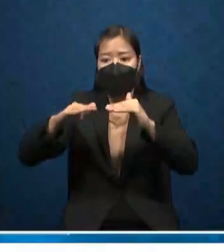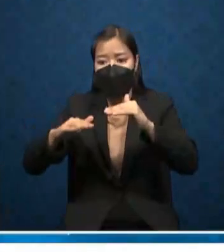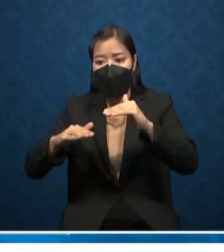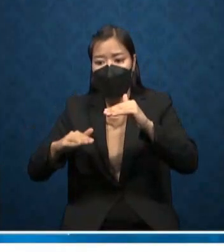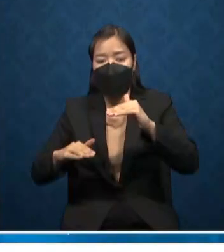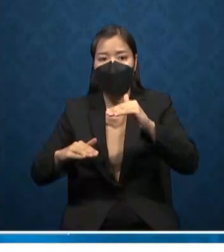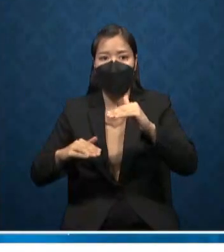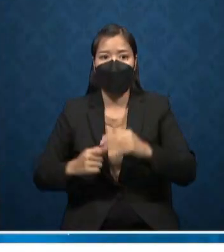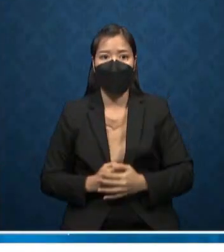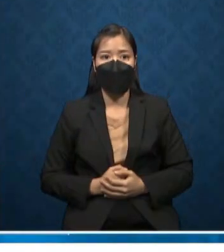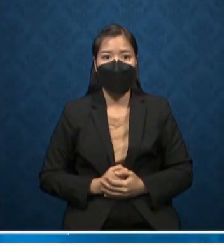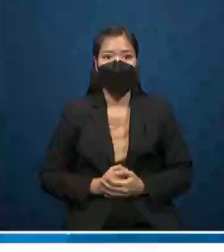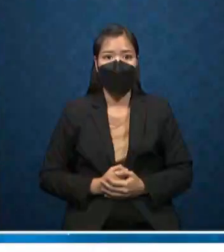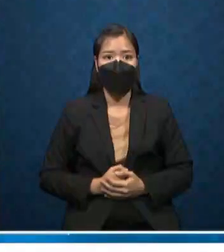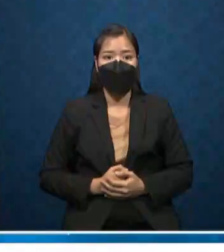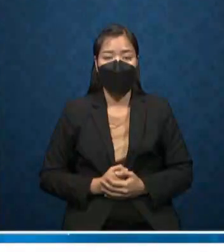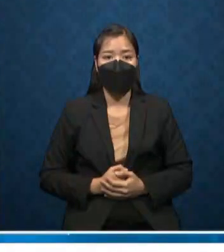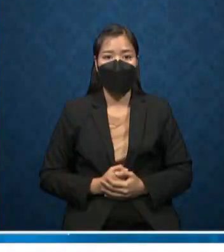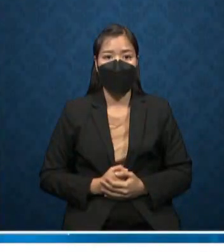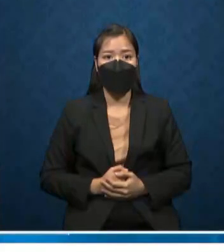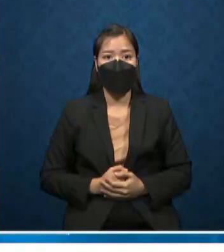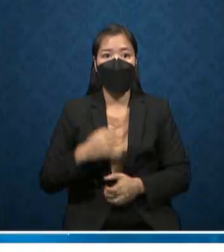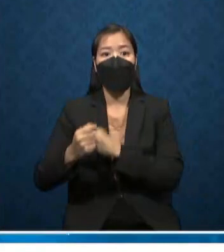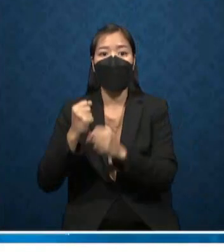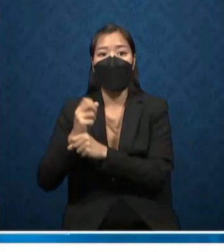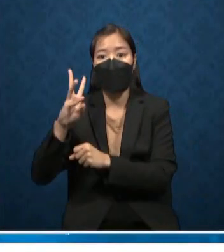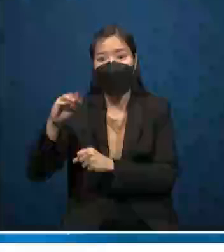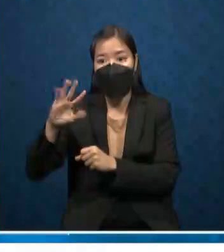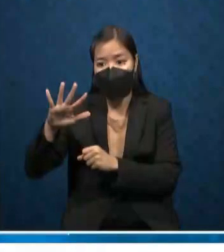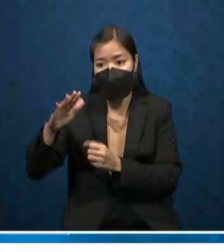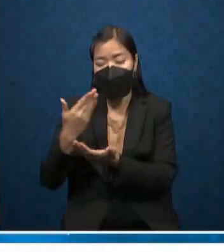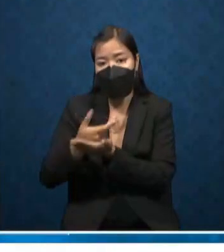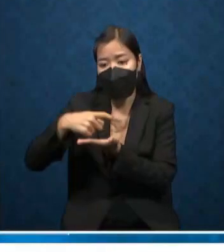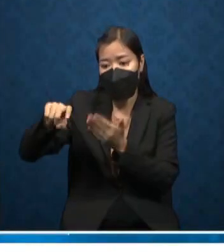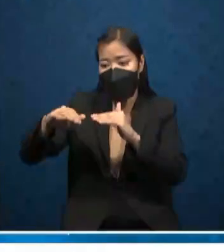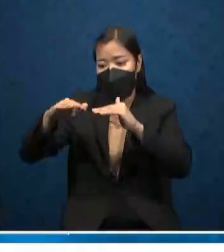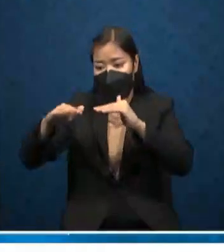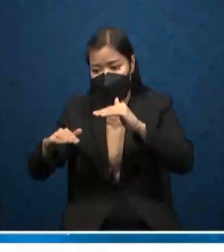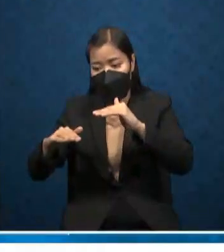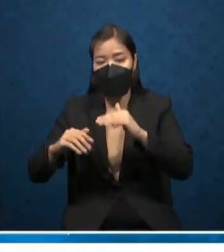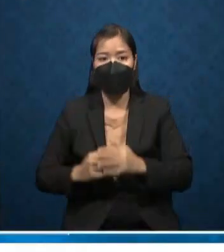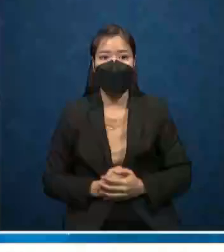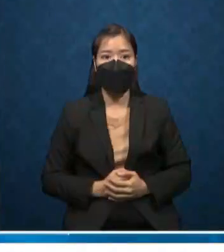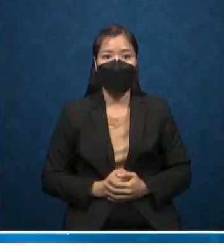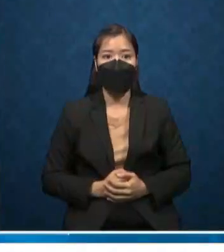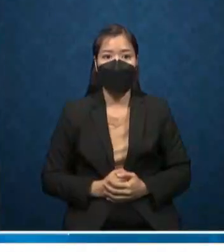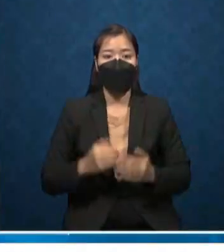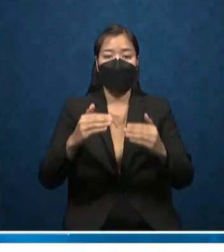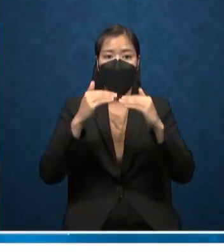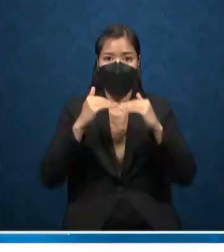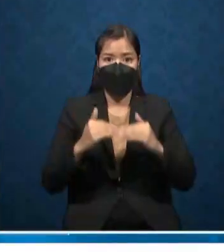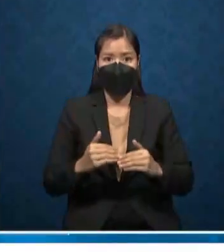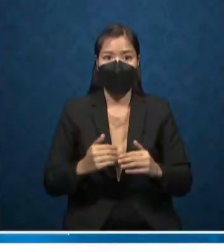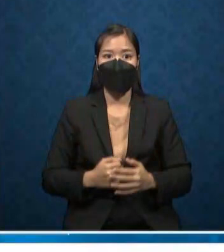จากปีประมาณ 2,514 นะพอ65ก็ลดน้อยลงนะครับในภาพฉายต่อไปครับ